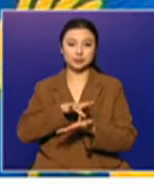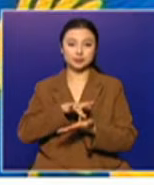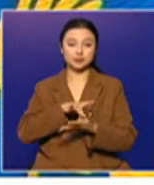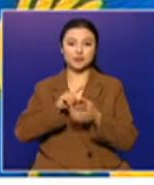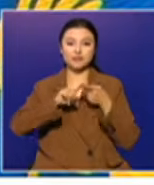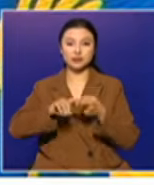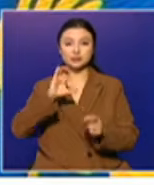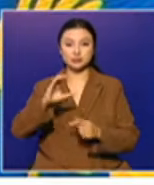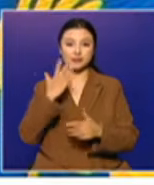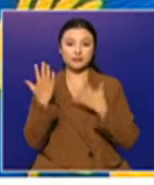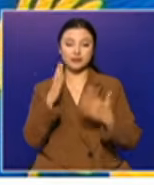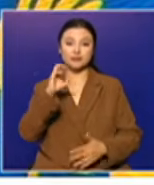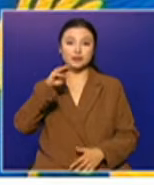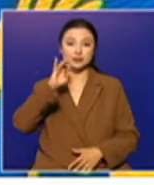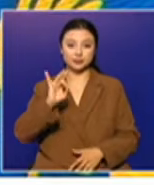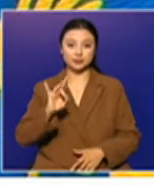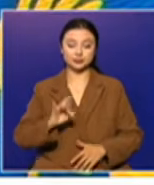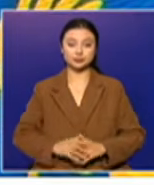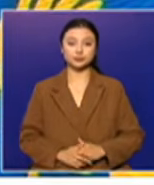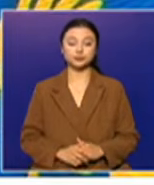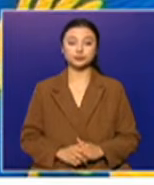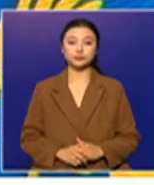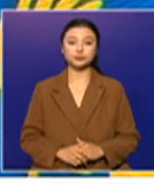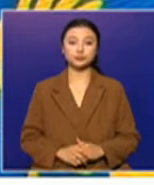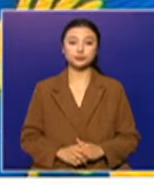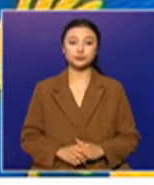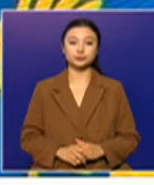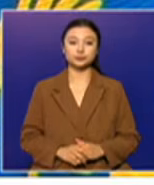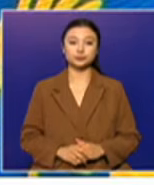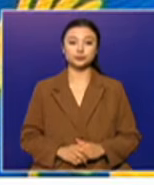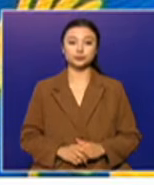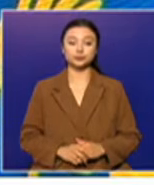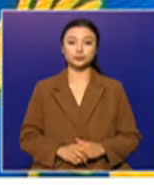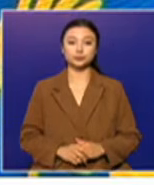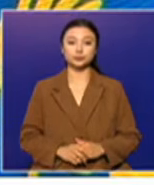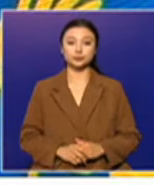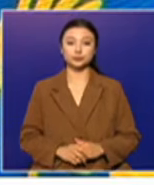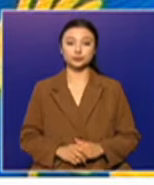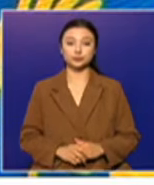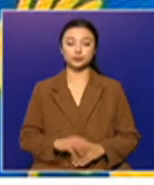компаниясымен стратегиялық ынтымақтастығымыз аясында жүзеге асырылуда.